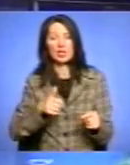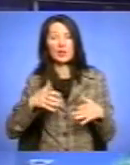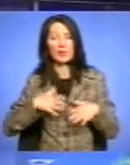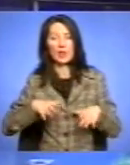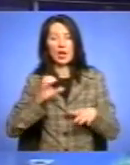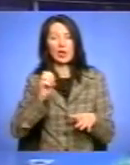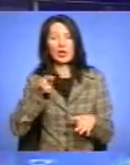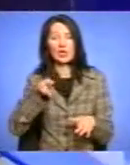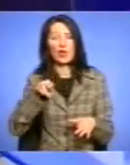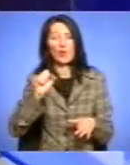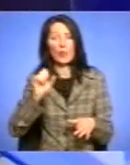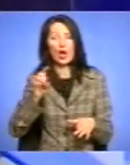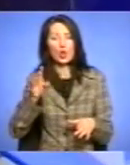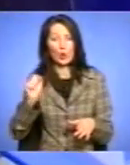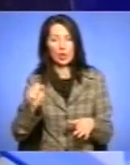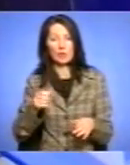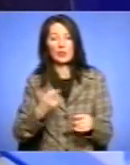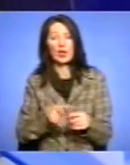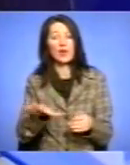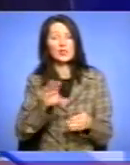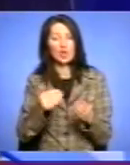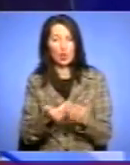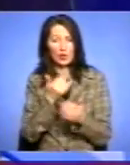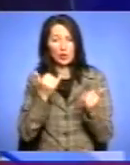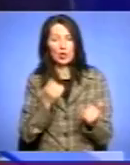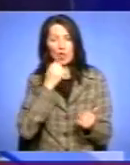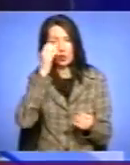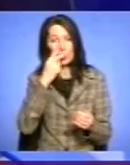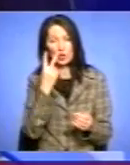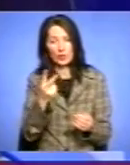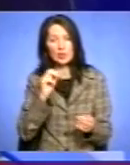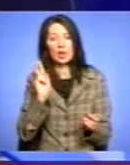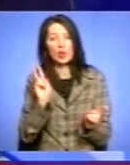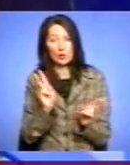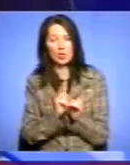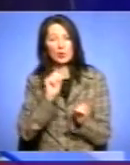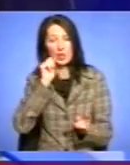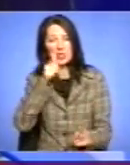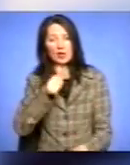Каркінітидою. Це всі новини на сьогодні. Дякую, що дивилися і побачимось завтра.